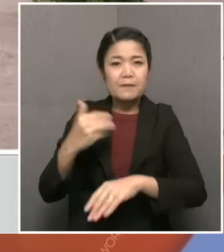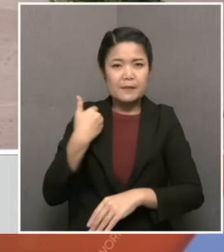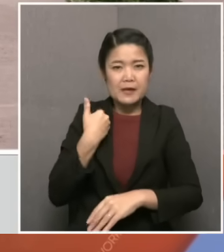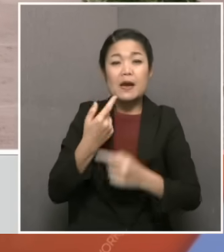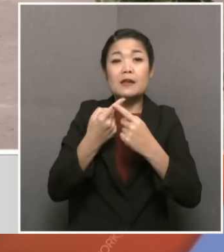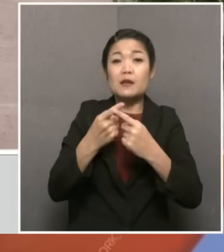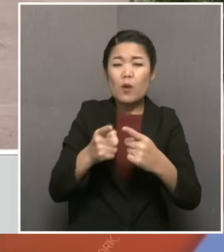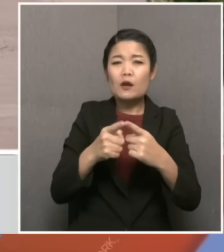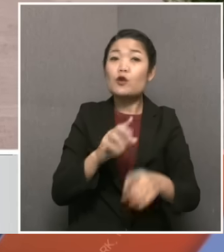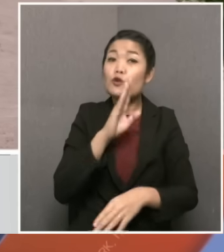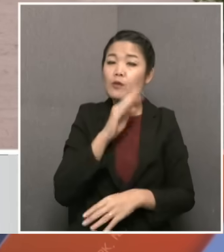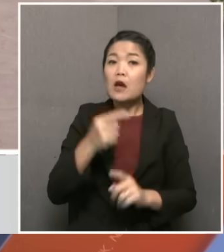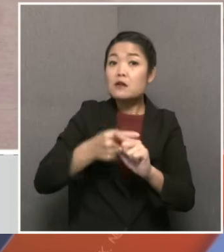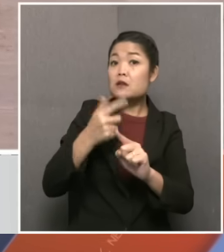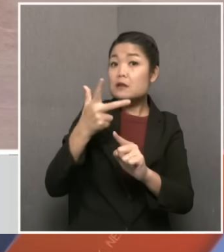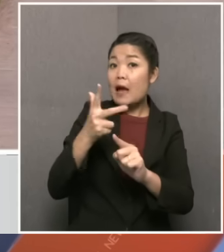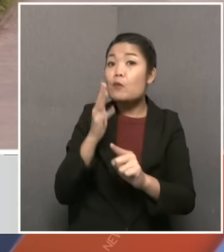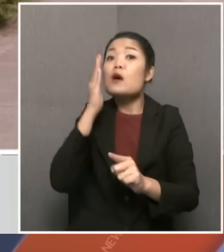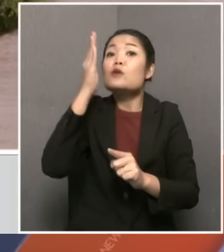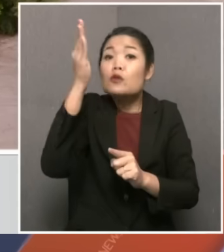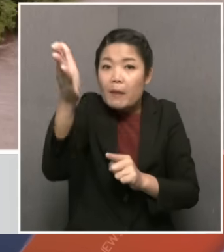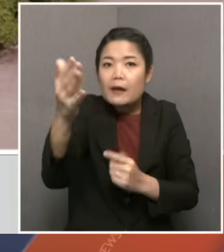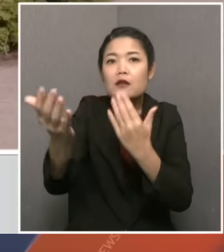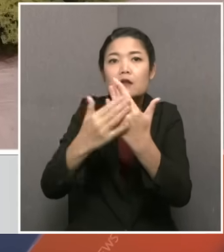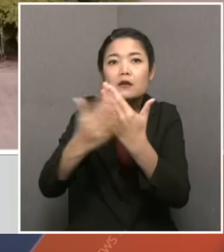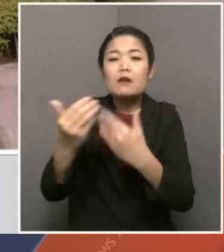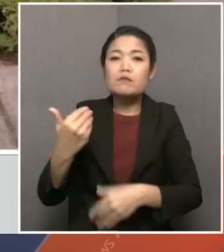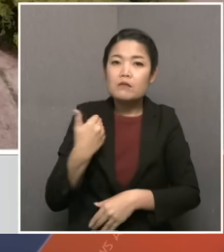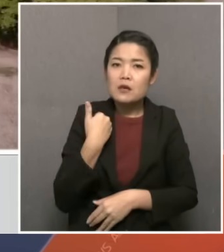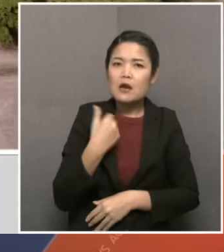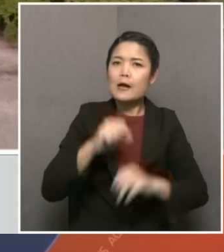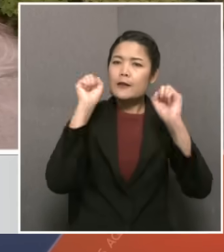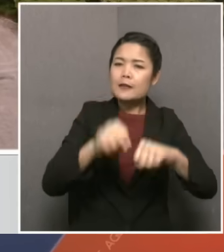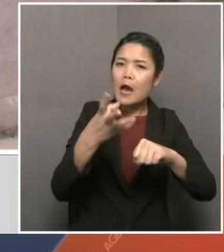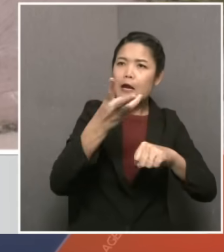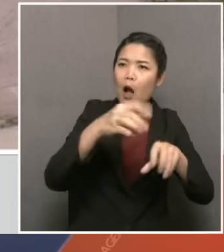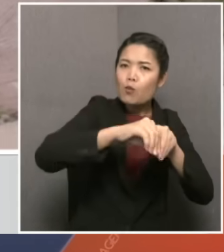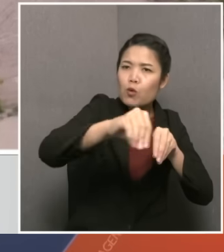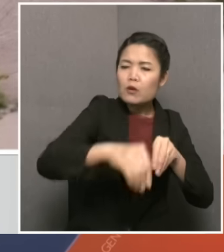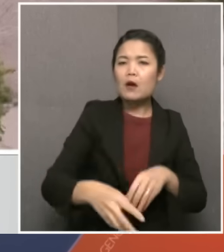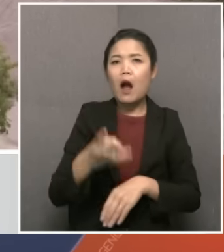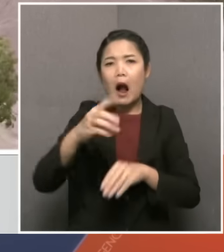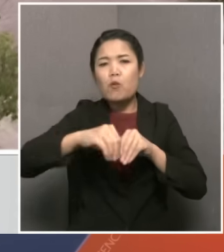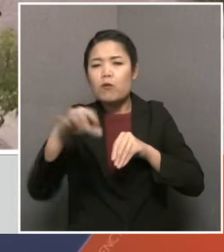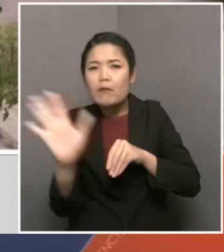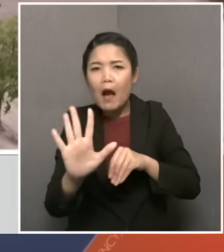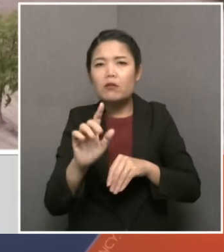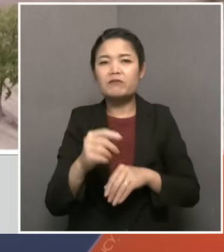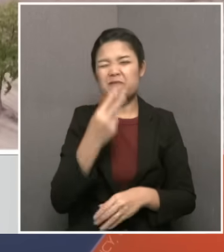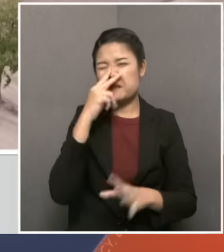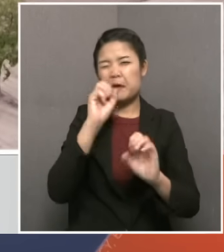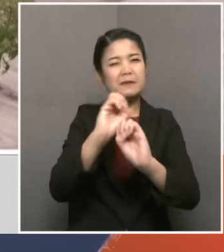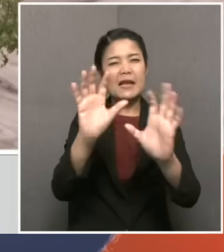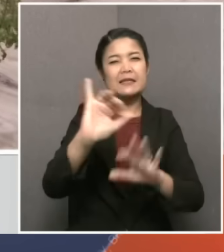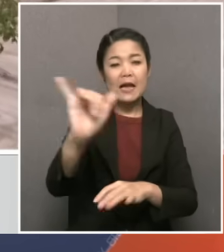ายคือว่าเออแล้ว3เดือนข้างหน้าเนี่ยชาวนาจะตัดสินใจปลูกหรือไม่ปลูกเนี่ยตรงเนี้ยมันยังไม่ชัด ค่ะ หรือแม้แต่ลองเทอมเช่น